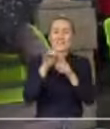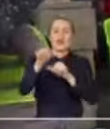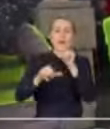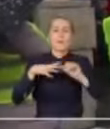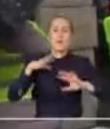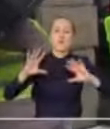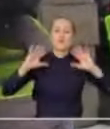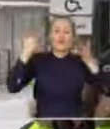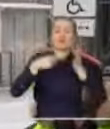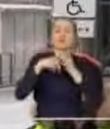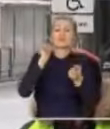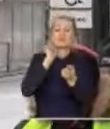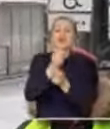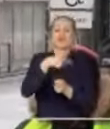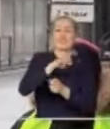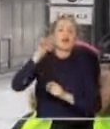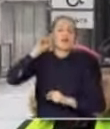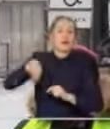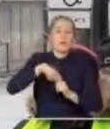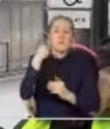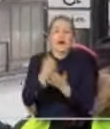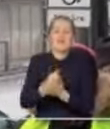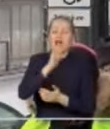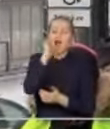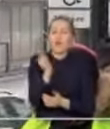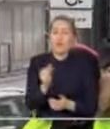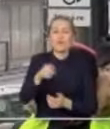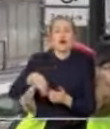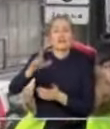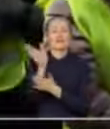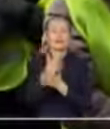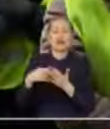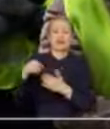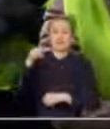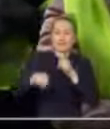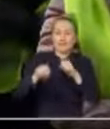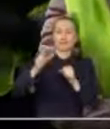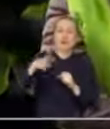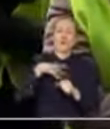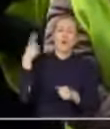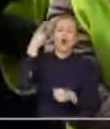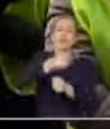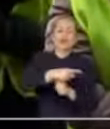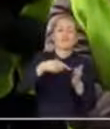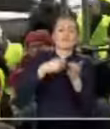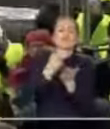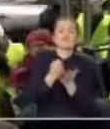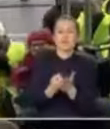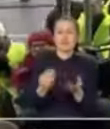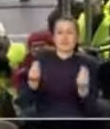protest przeciwko lekceważeniu prawa europejskiego przez niektórych sędziów orzekających w sprawach